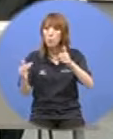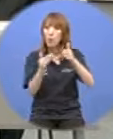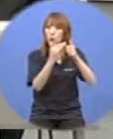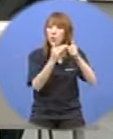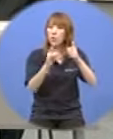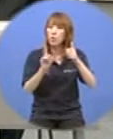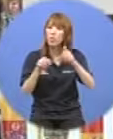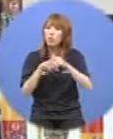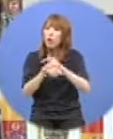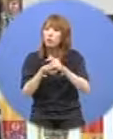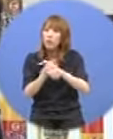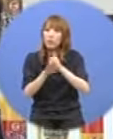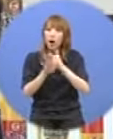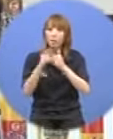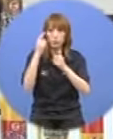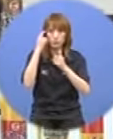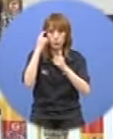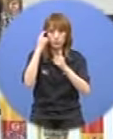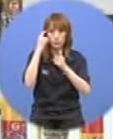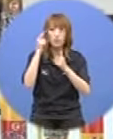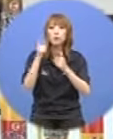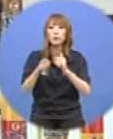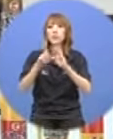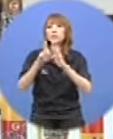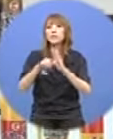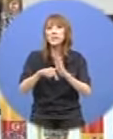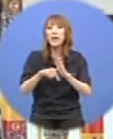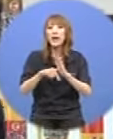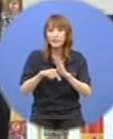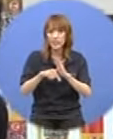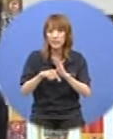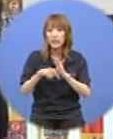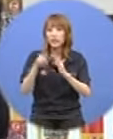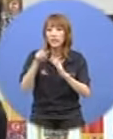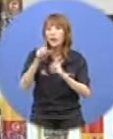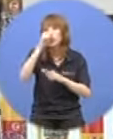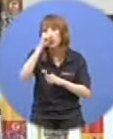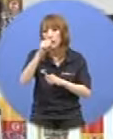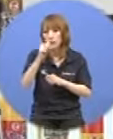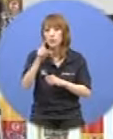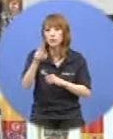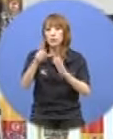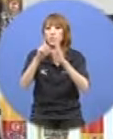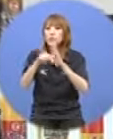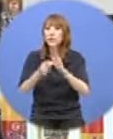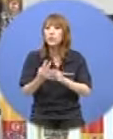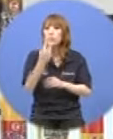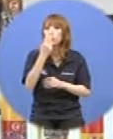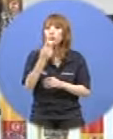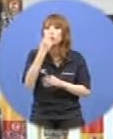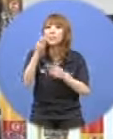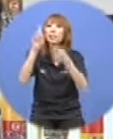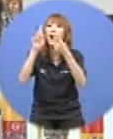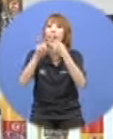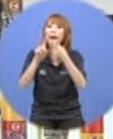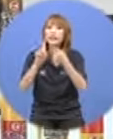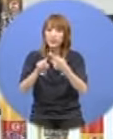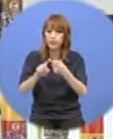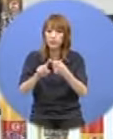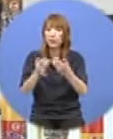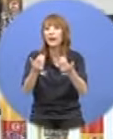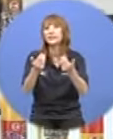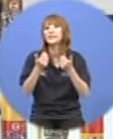りあると思うんですね。でもそれはその時代にすごく受けたっていうのは、その時代の雰囲気をやっぱりに合ってないとダメ